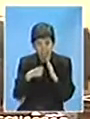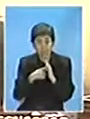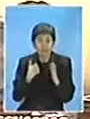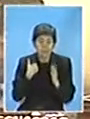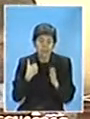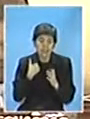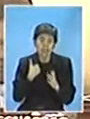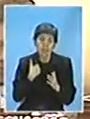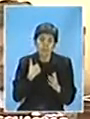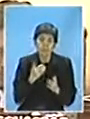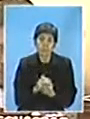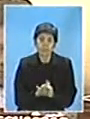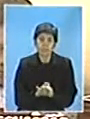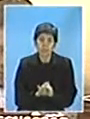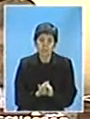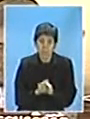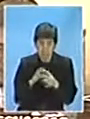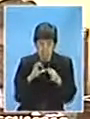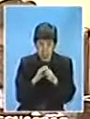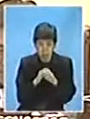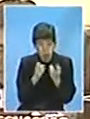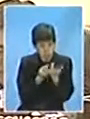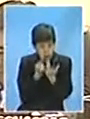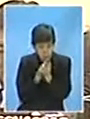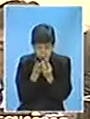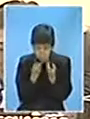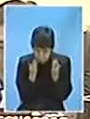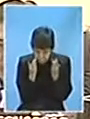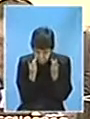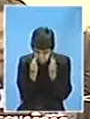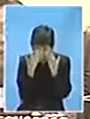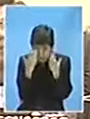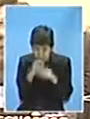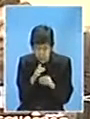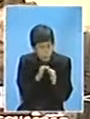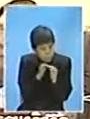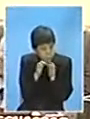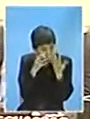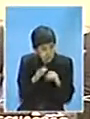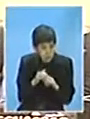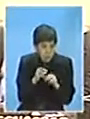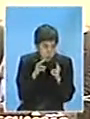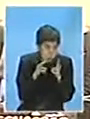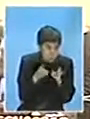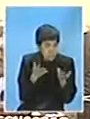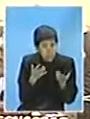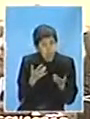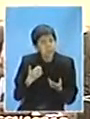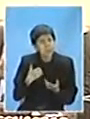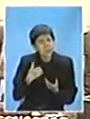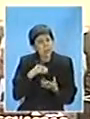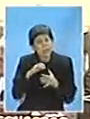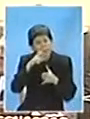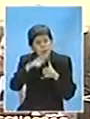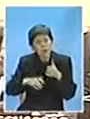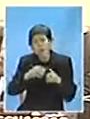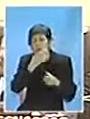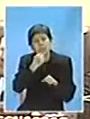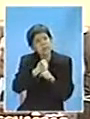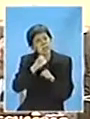ครับมีแค่นี้เรื่องตัวจำนวนเนี่ยเราคำนวณหมดแล้วนะคำนวณเราคิดให้ฟังหมดแล้วว่ายังไงก็ตามก็เป็นผู้ที่ประกอบวิช